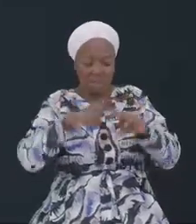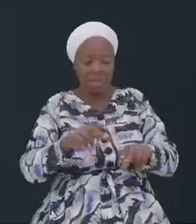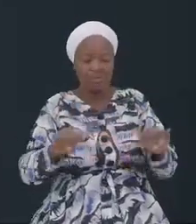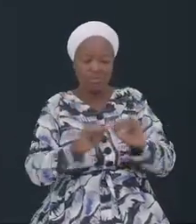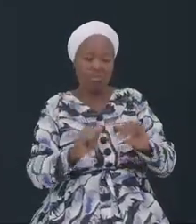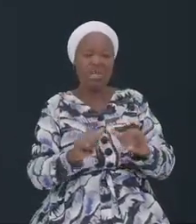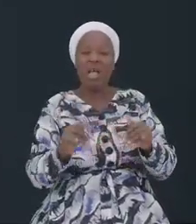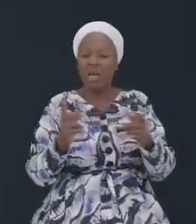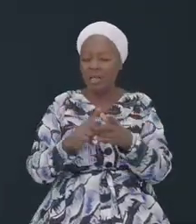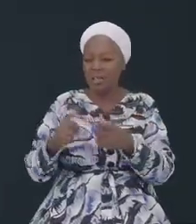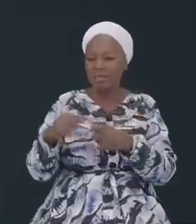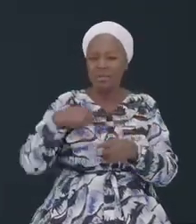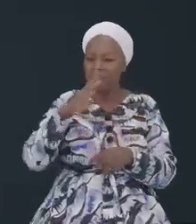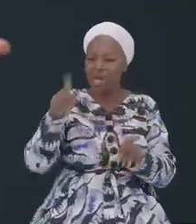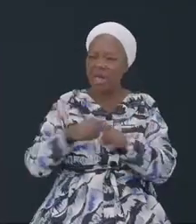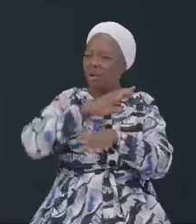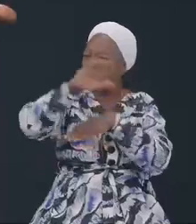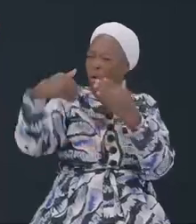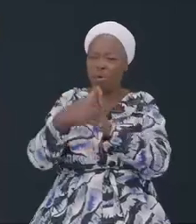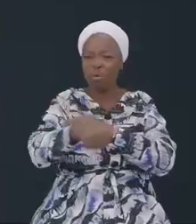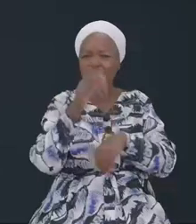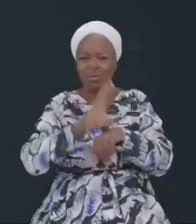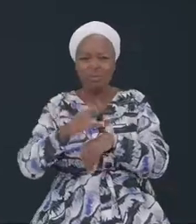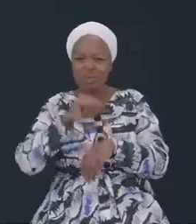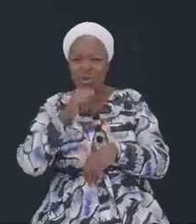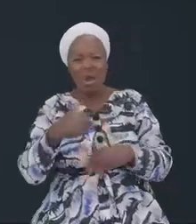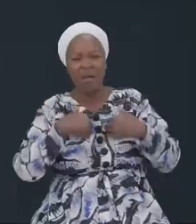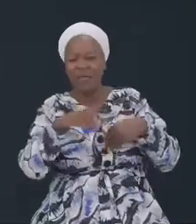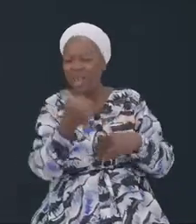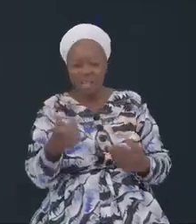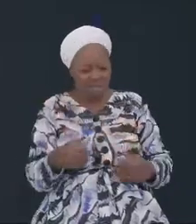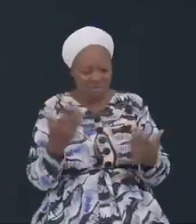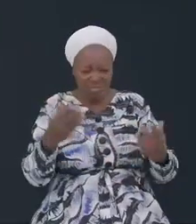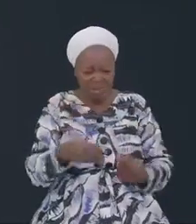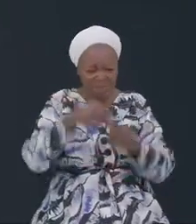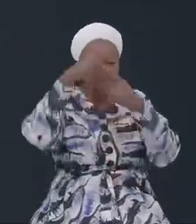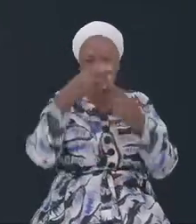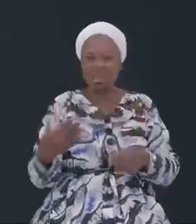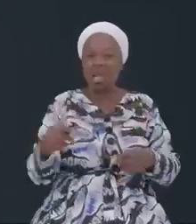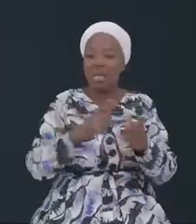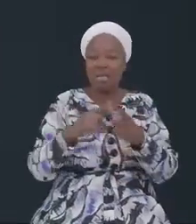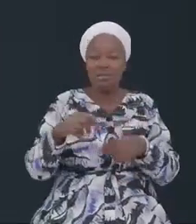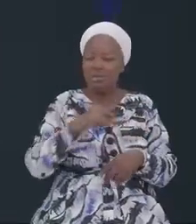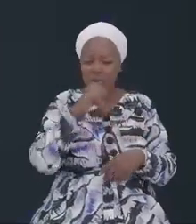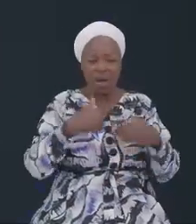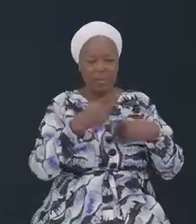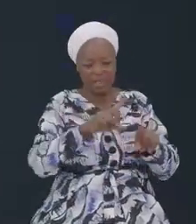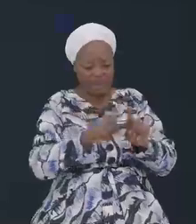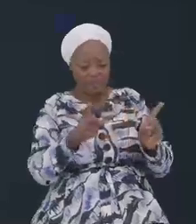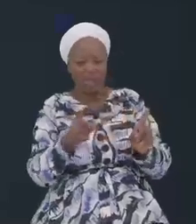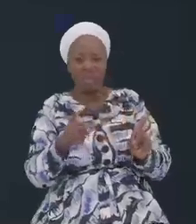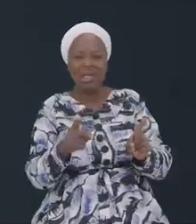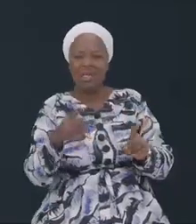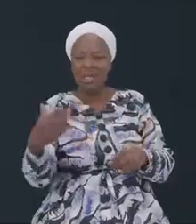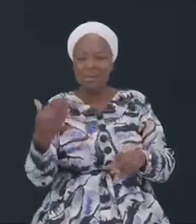n'importe qui. Nous n'avons aucune distinction, nous n'avons aucune marque de distinction, aucune différence entre nous et le monde. Et